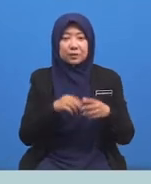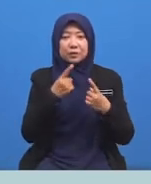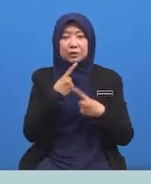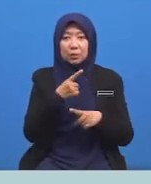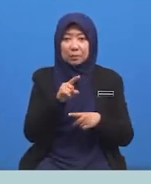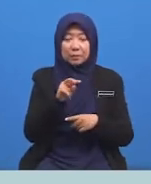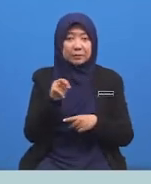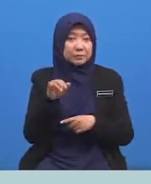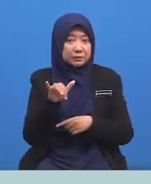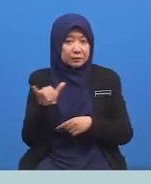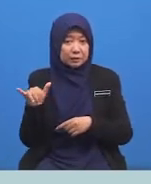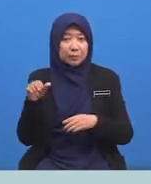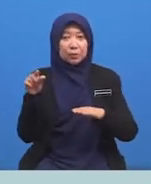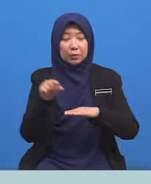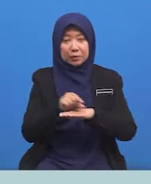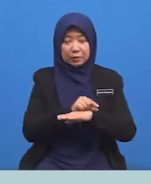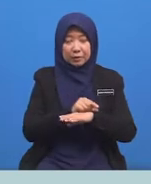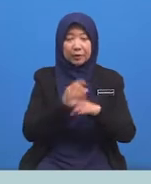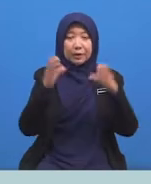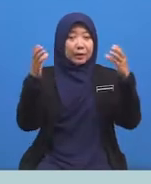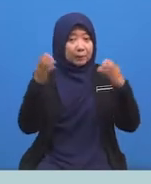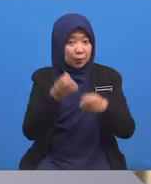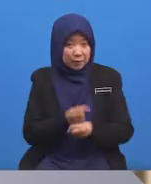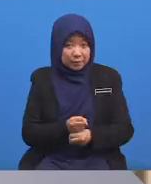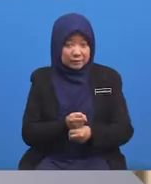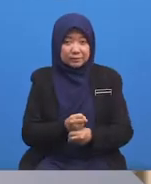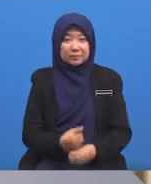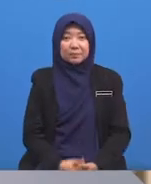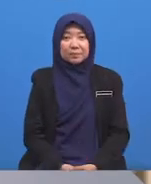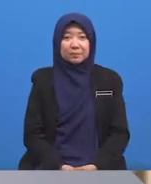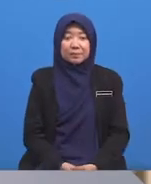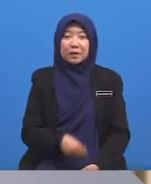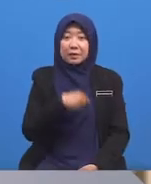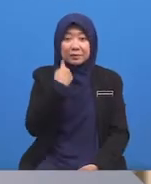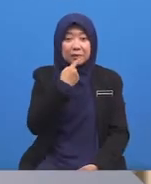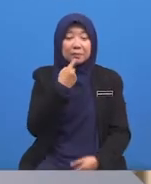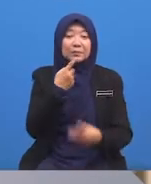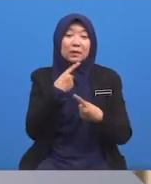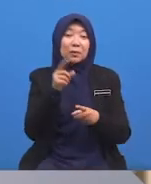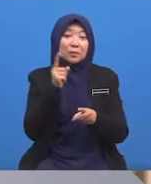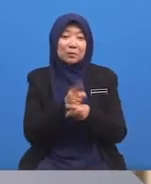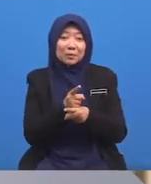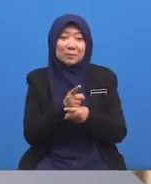Jawapannya adalah menggunakan kaedah menyuras. Ada sesiapa yang dapat menjawab dengan betul?